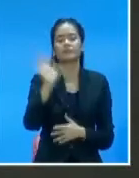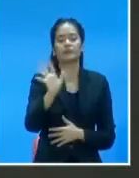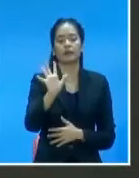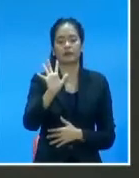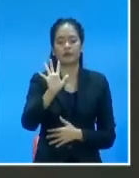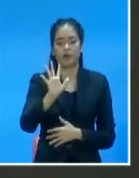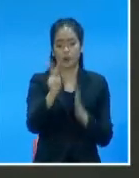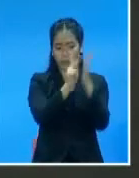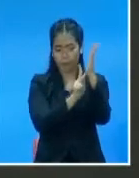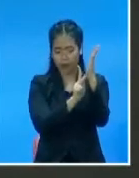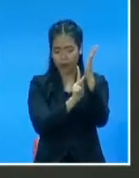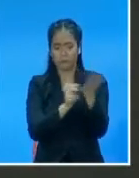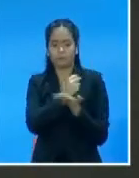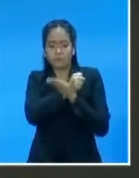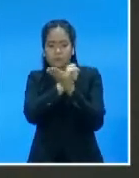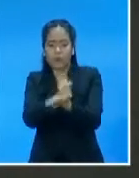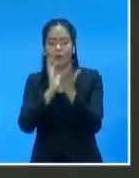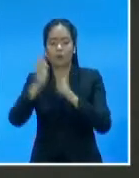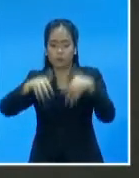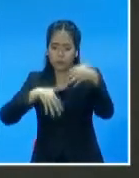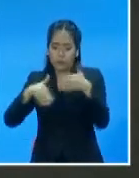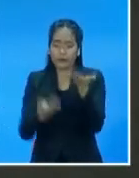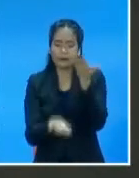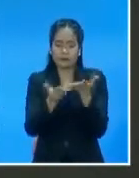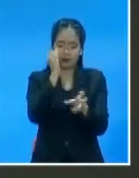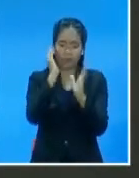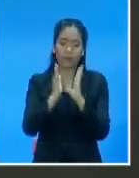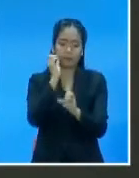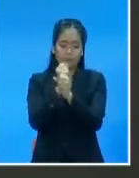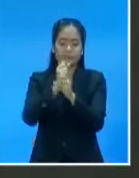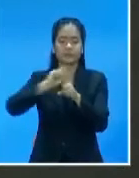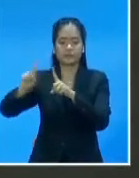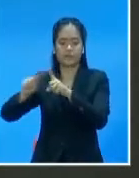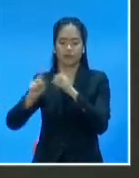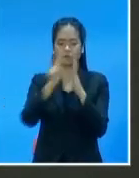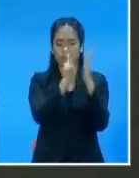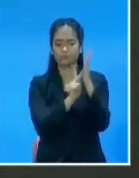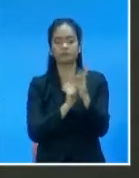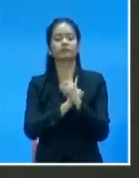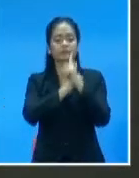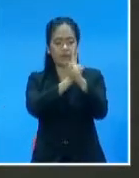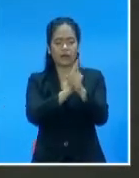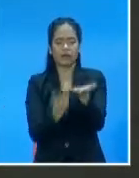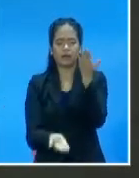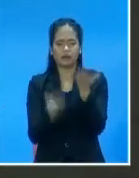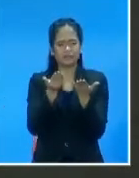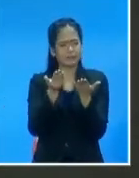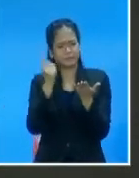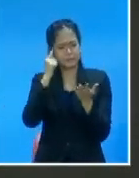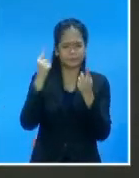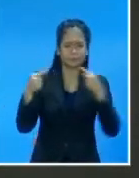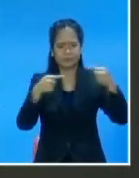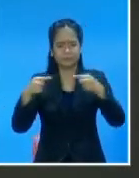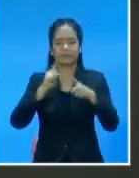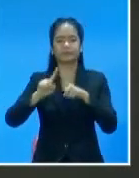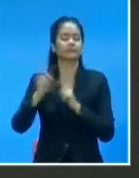พื่ออำนวยประโยชน์ให้กับประชาชนแล้วก็ลดความขัดแย้งของเจ้าหน้าที่และประชาชนไม่งั้นก็ชกกันอยู่กลางถนนตลอดเวล